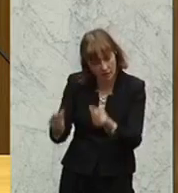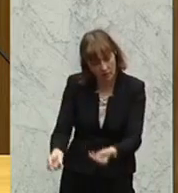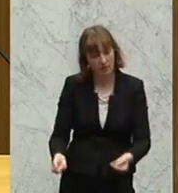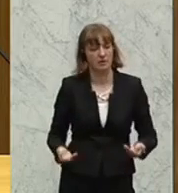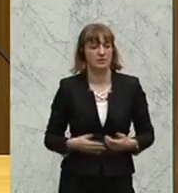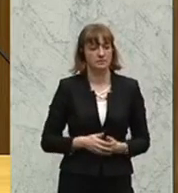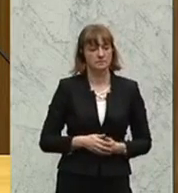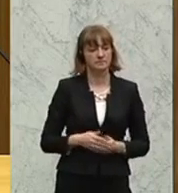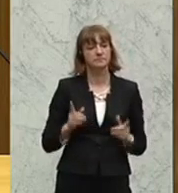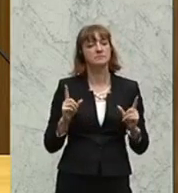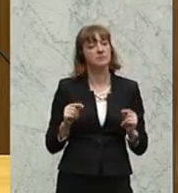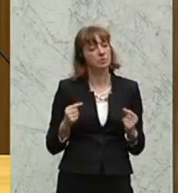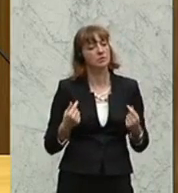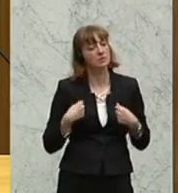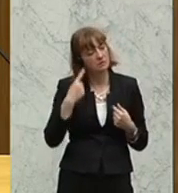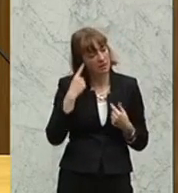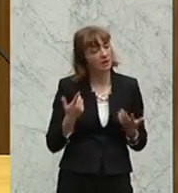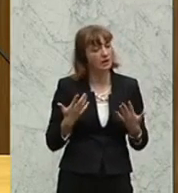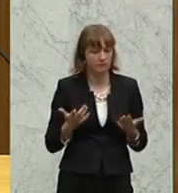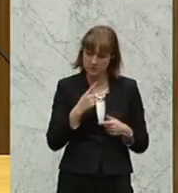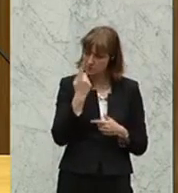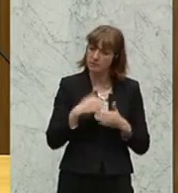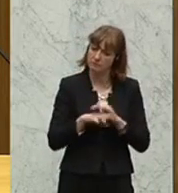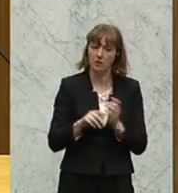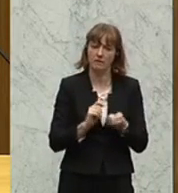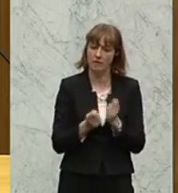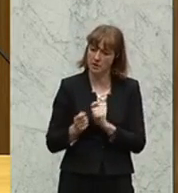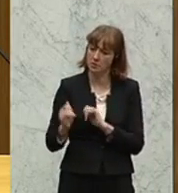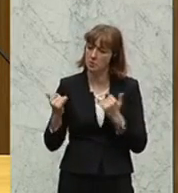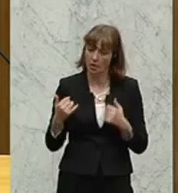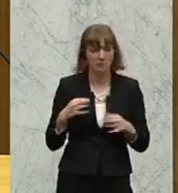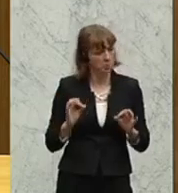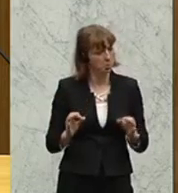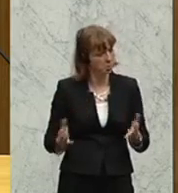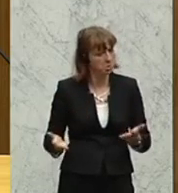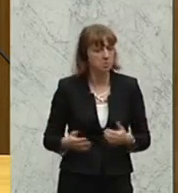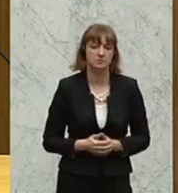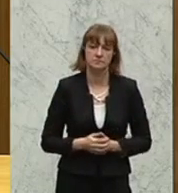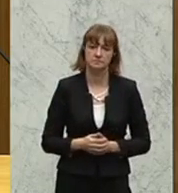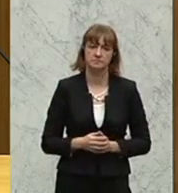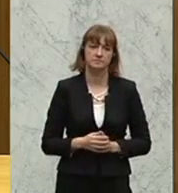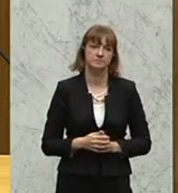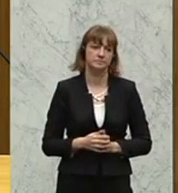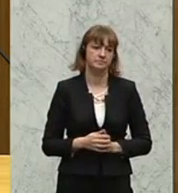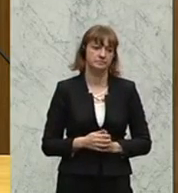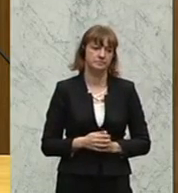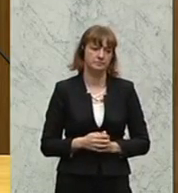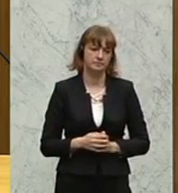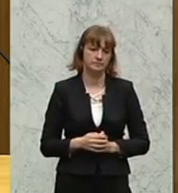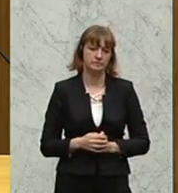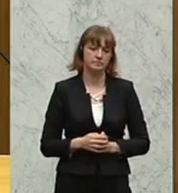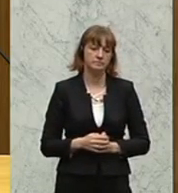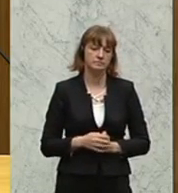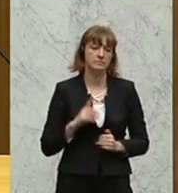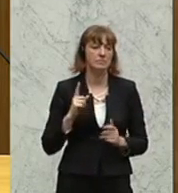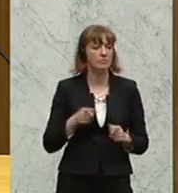Allergenverordnung Sinn macht, damit Menschen, die ins Wirtshaus gehen, nicht immer ewig lang nachfragen müssen, darf ich das essen, kann ich das essen. Das ist einfach Service am